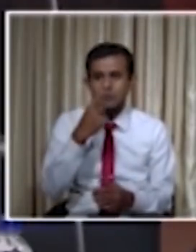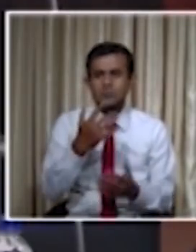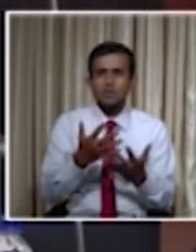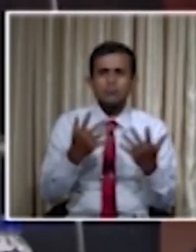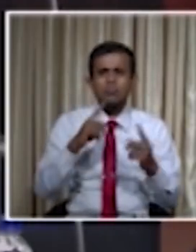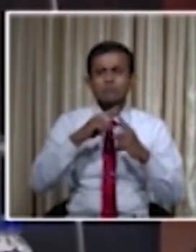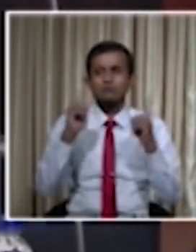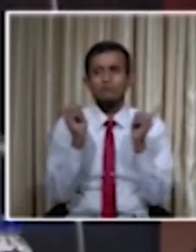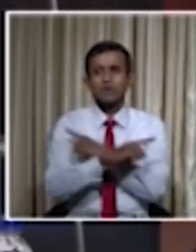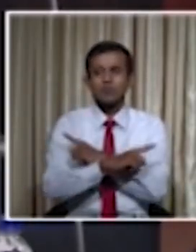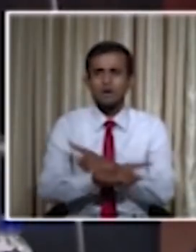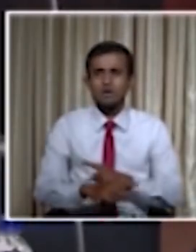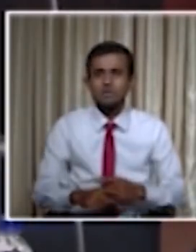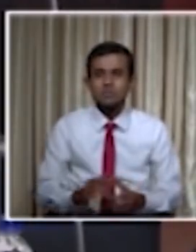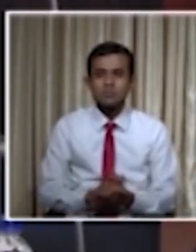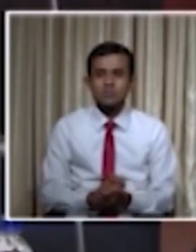වගේ